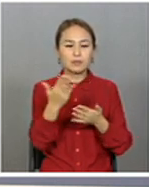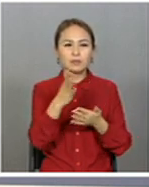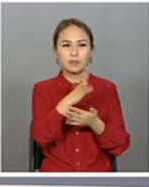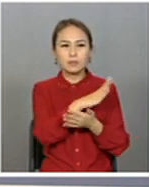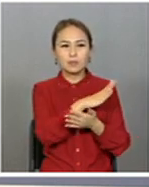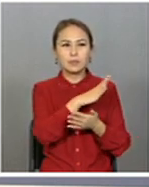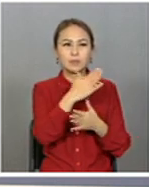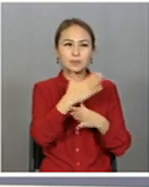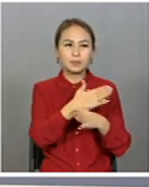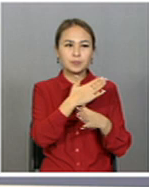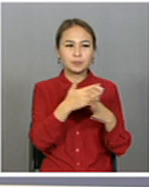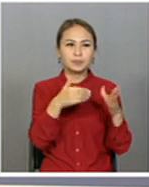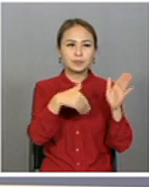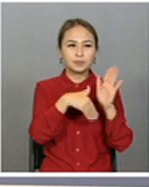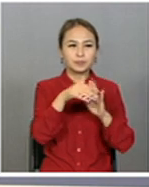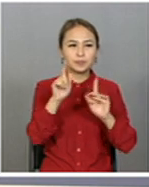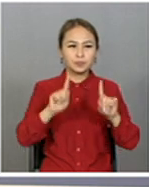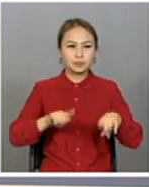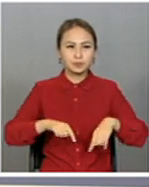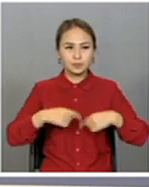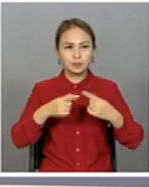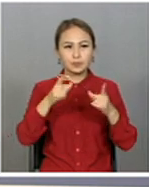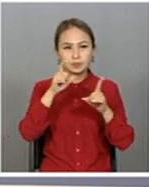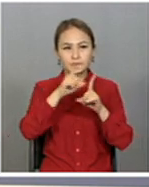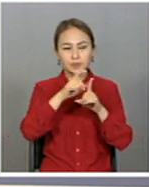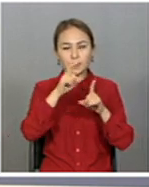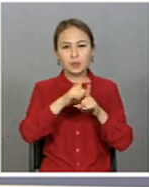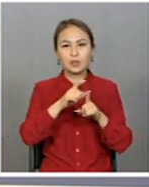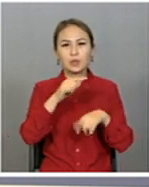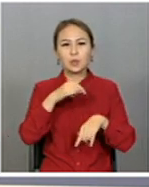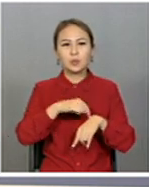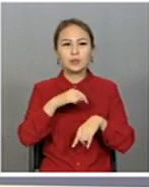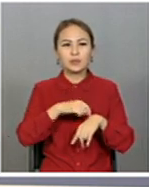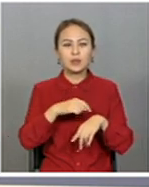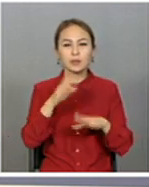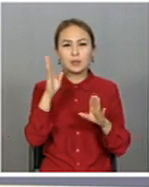препинания помогает лучше передать чувство восхищения природой?